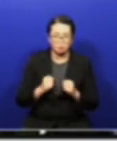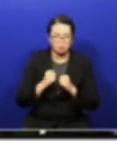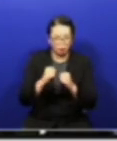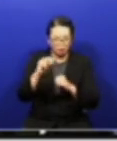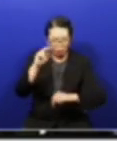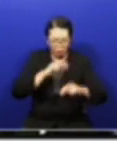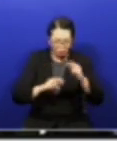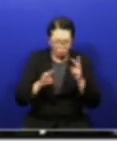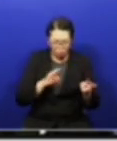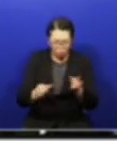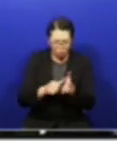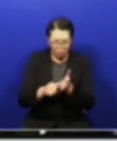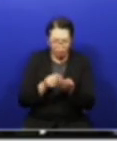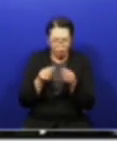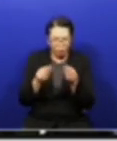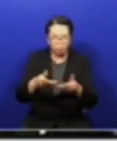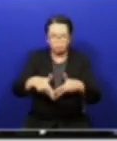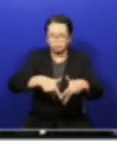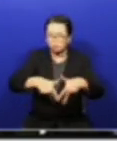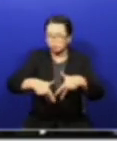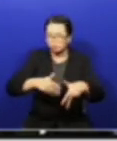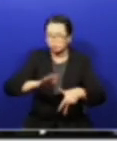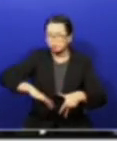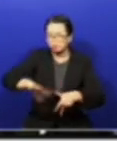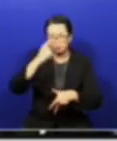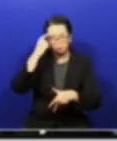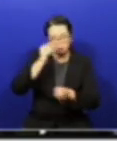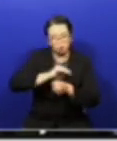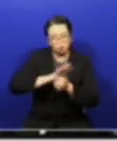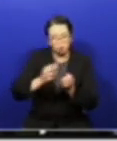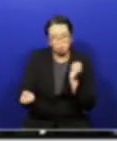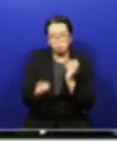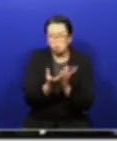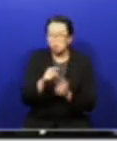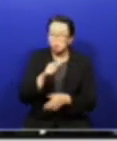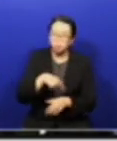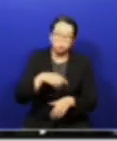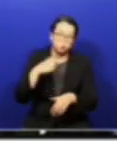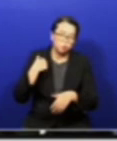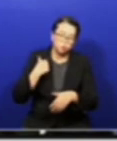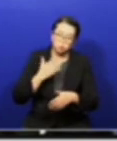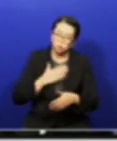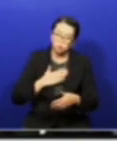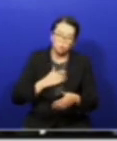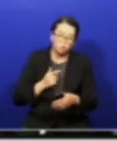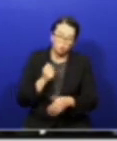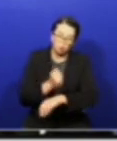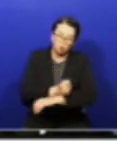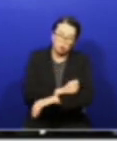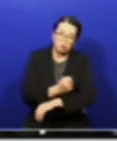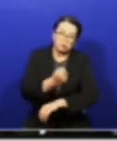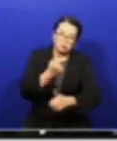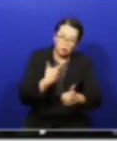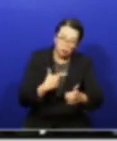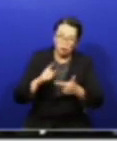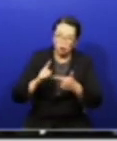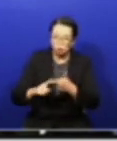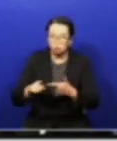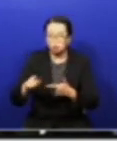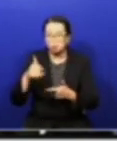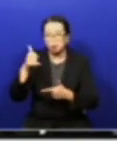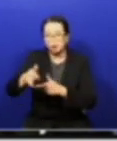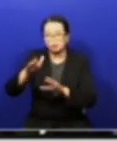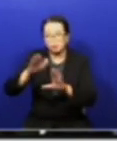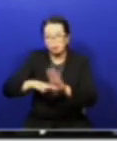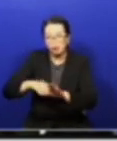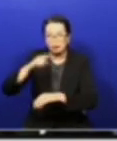นเพราะวิกฤตครั้งนี้เนี่ยผมเชื่อว่าก็โดนกันทุกคนแหละครับผู้ประกันตนแถมไปโดนรัฐบาลยกเว้นด้วย